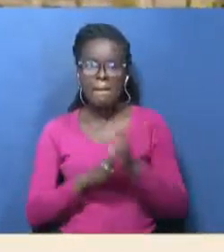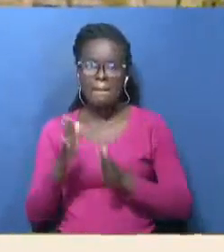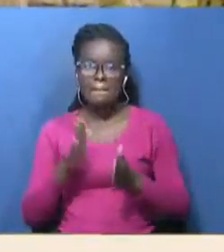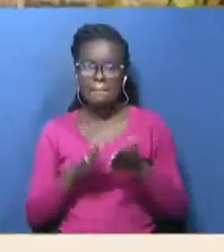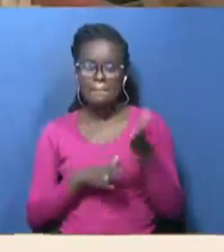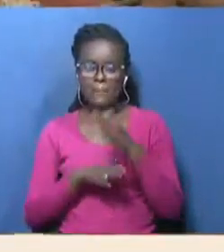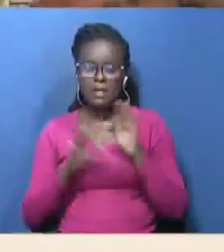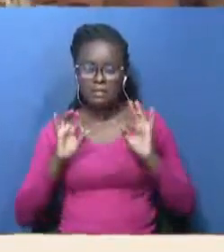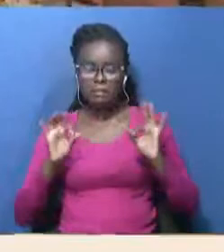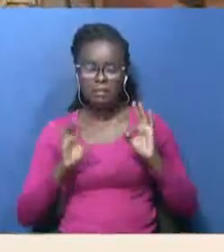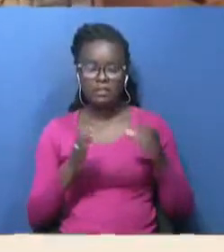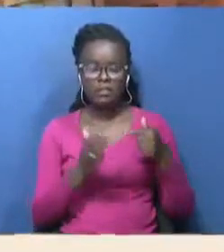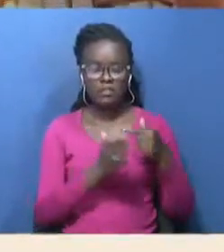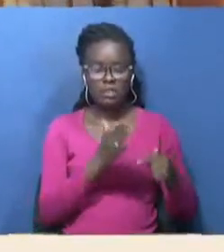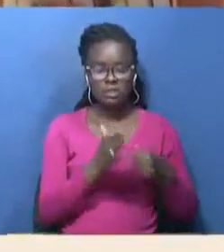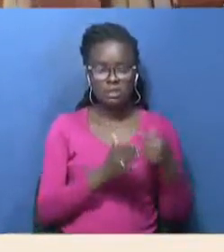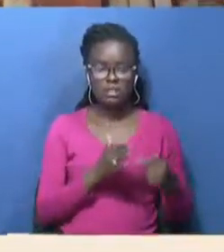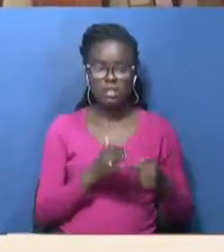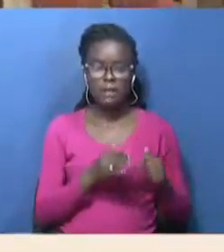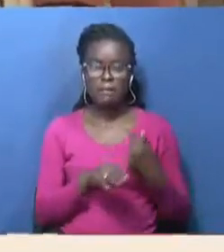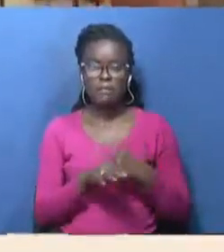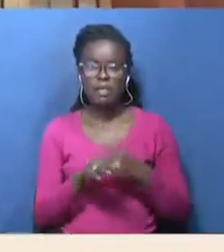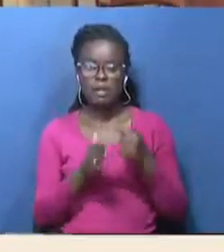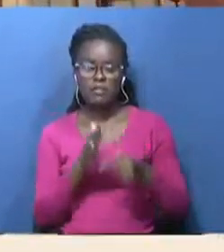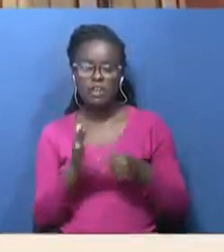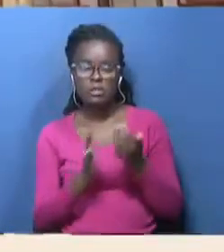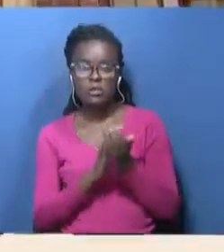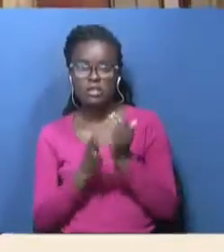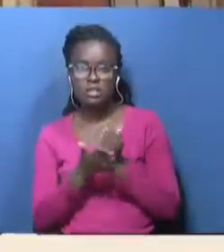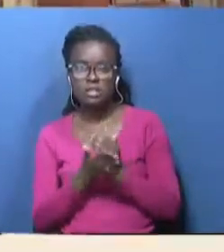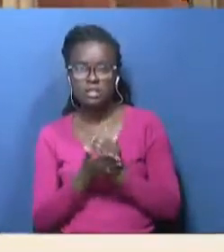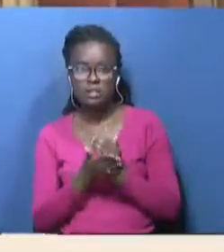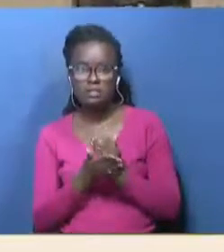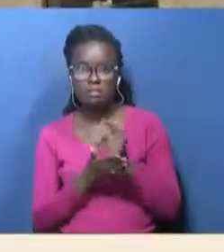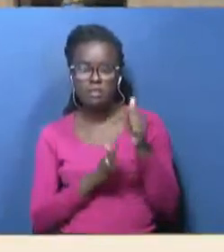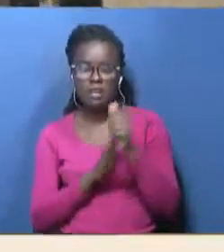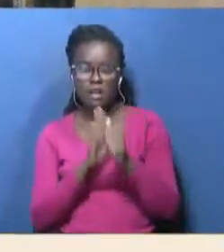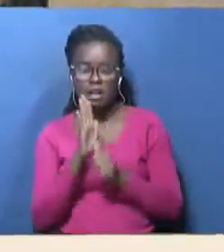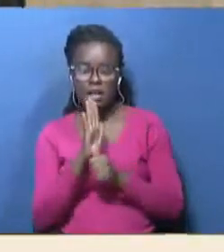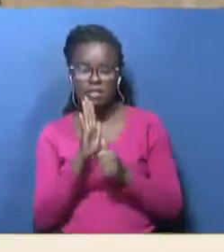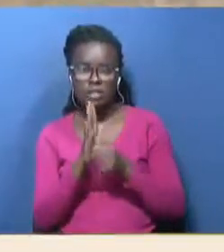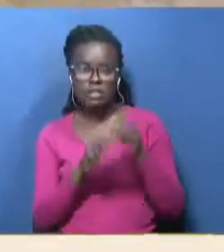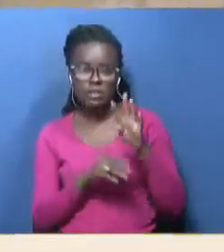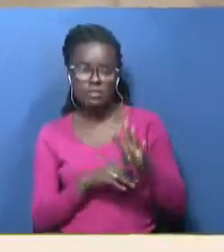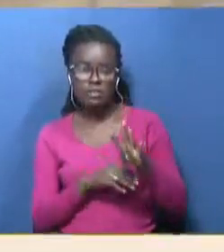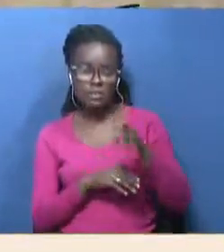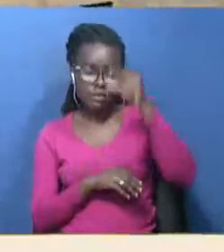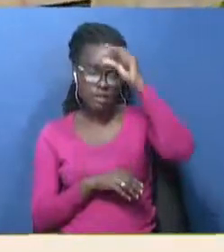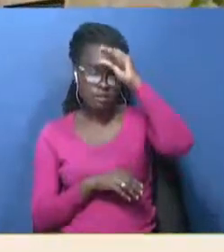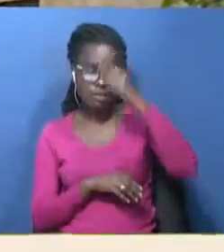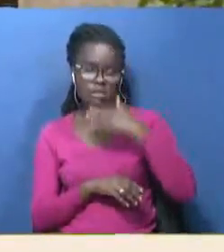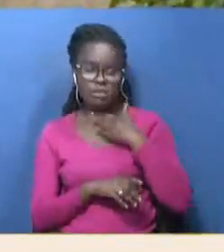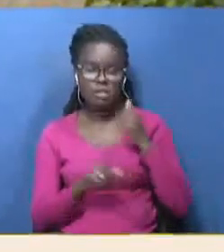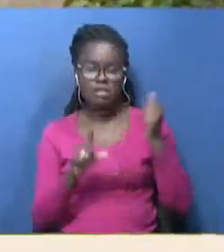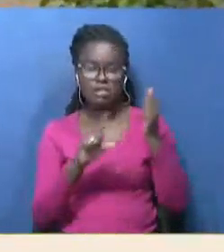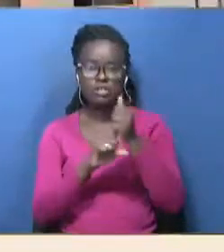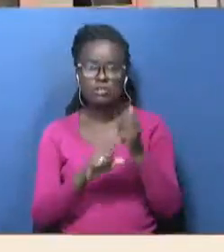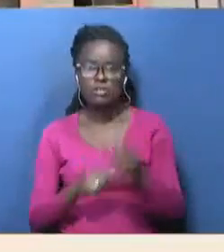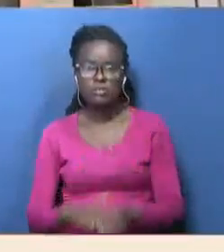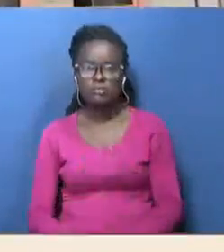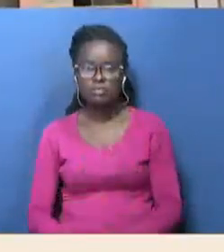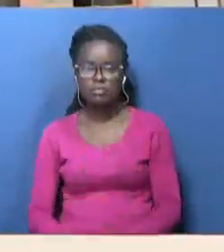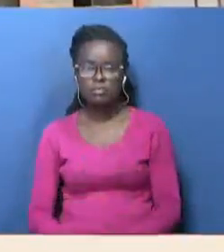riri wa iganda ici, makĩria rĩrĩ rũhonge rwa iganda rũgwetetwo ta gĩtugĩ kĩmwe gatagatĩ ga itugĩ inya iria thirikari ĩtanyĩte kũrongoreria.